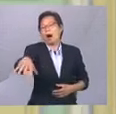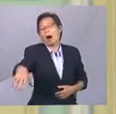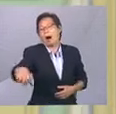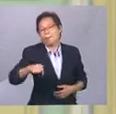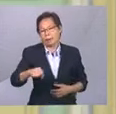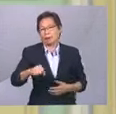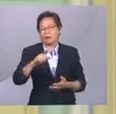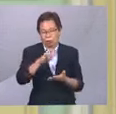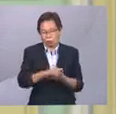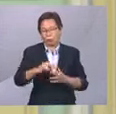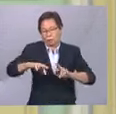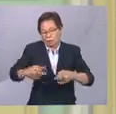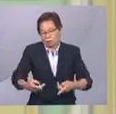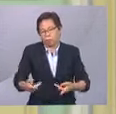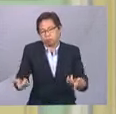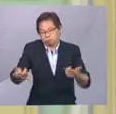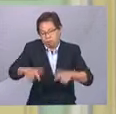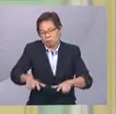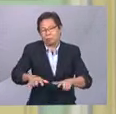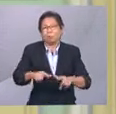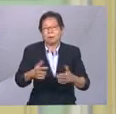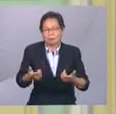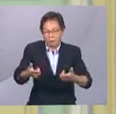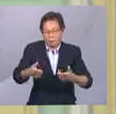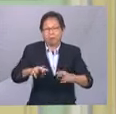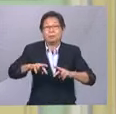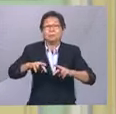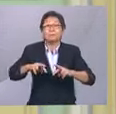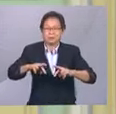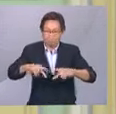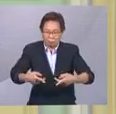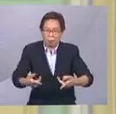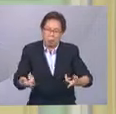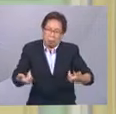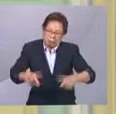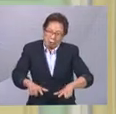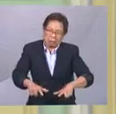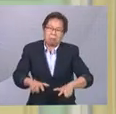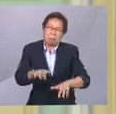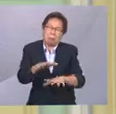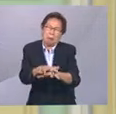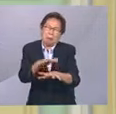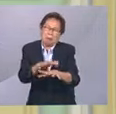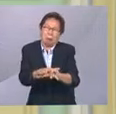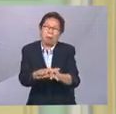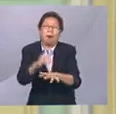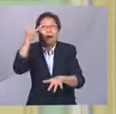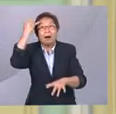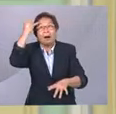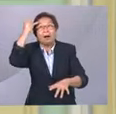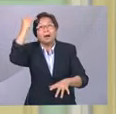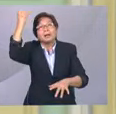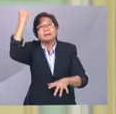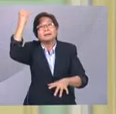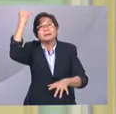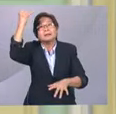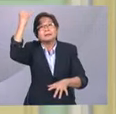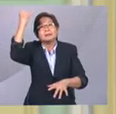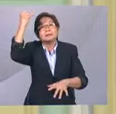berlaku kesesakan dan pergerakan yang begitu ramai the idealnya adalah supaya